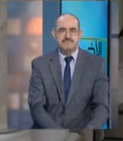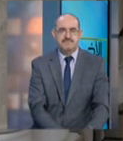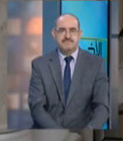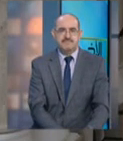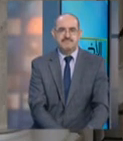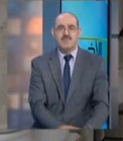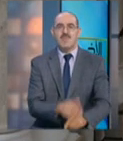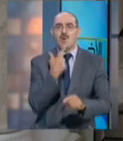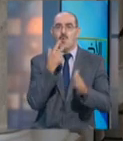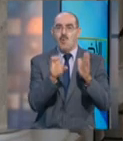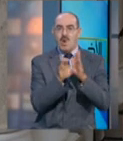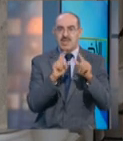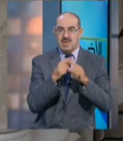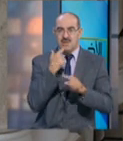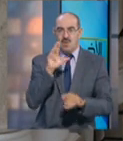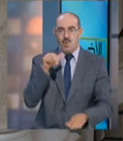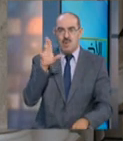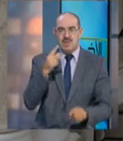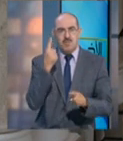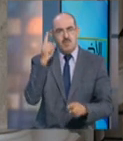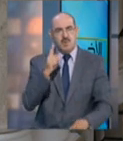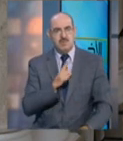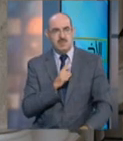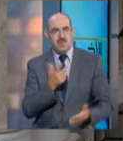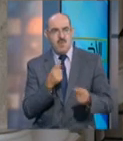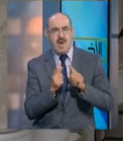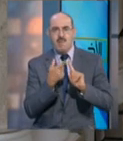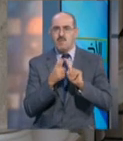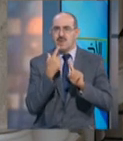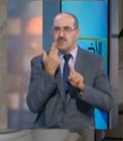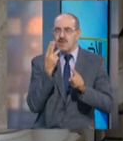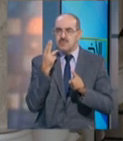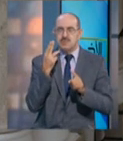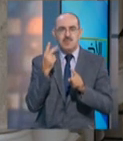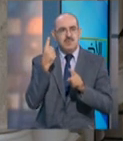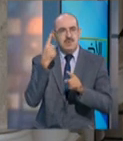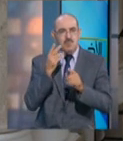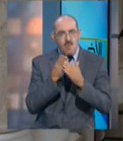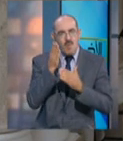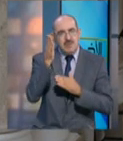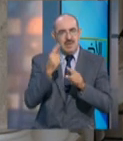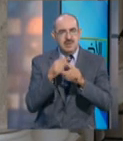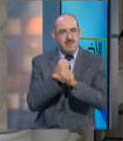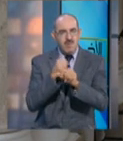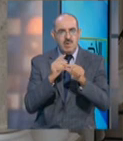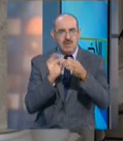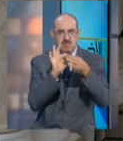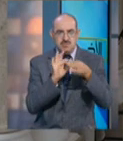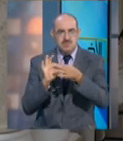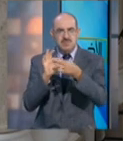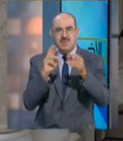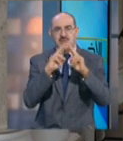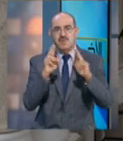ميثاق الأمم المتحدة يبقى بالنسبة لنا المبدأ الأساسي في عملنا وعلاقاتنا الدولية.